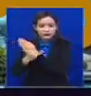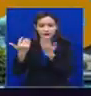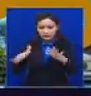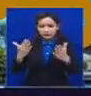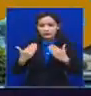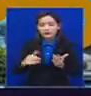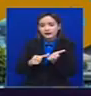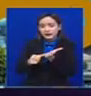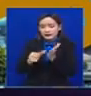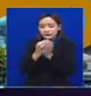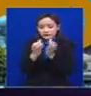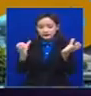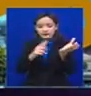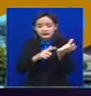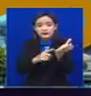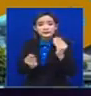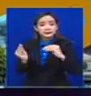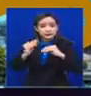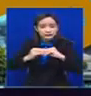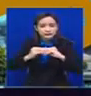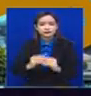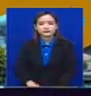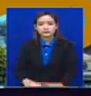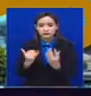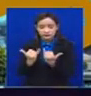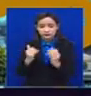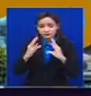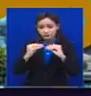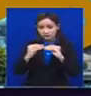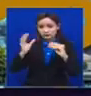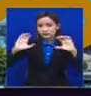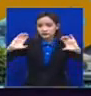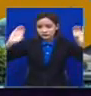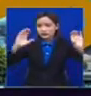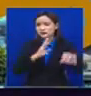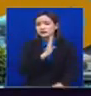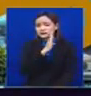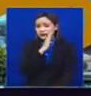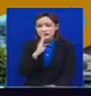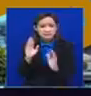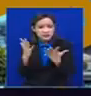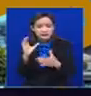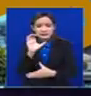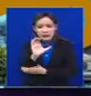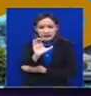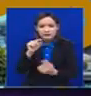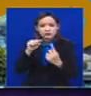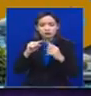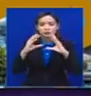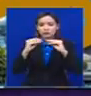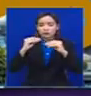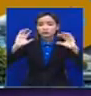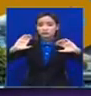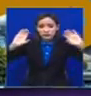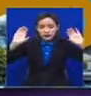พิ่มเติมรัฐธรรมนูญโดยในการประชุมร่วมกันของรัฐสภานะหากยังไม่มีข้อบังคับการประชุมรัฐสภ